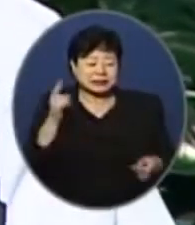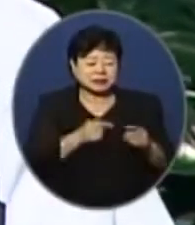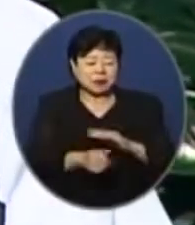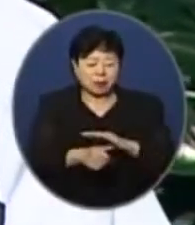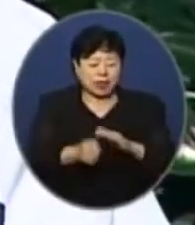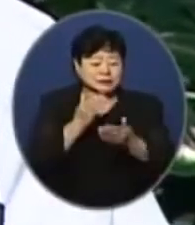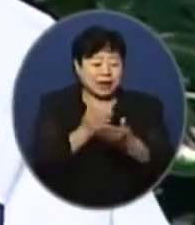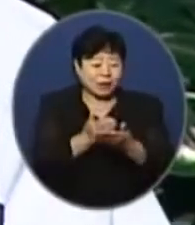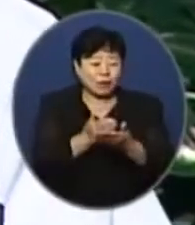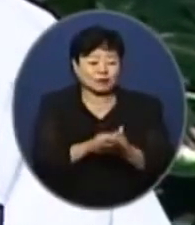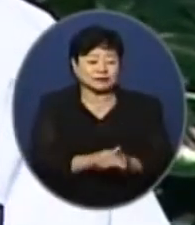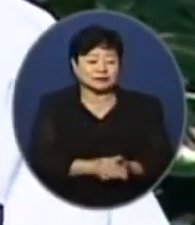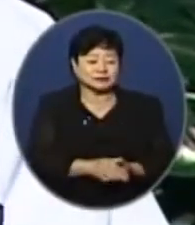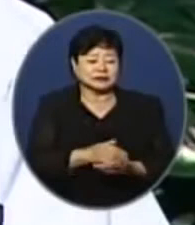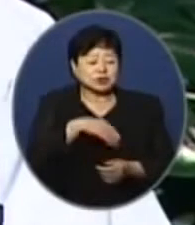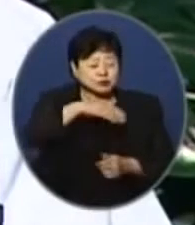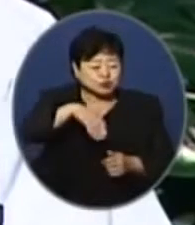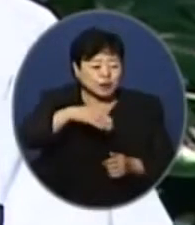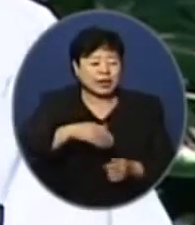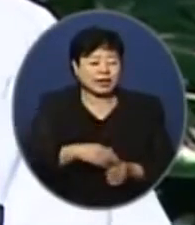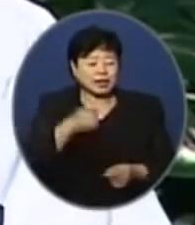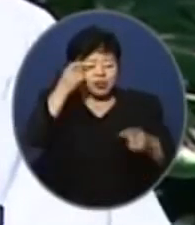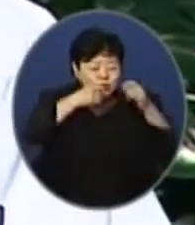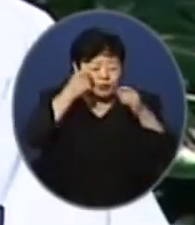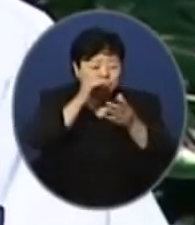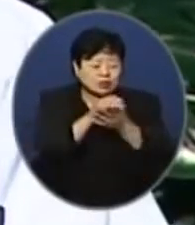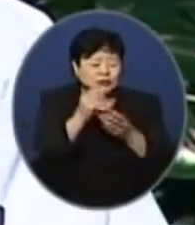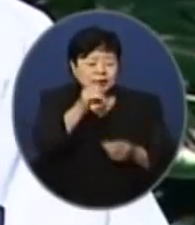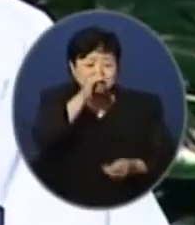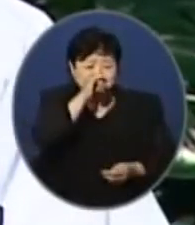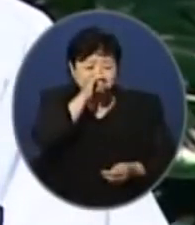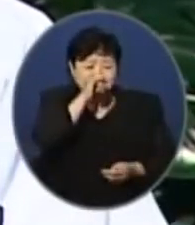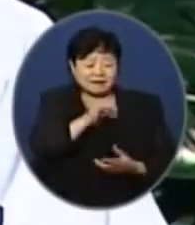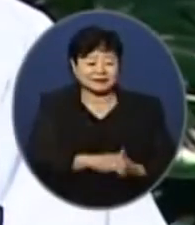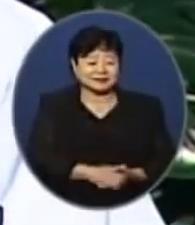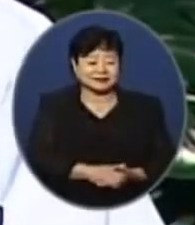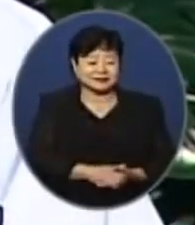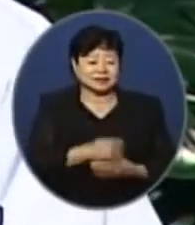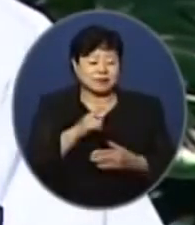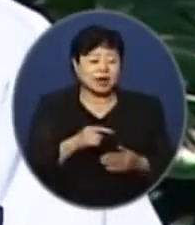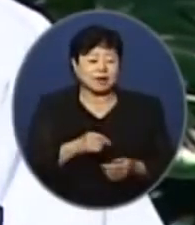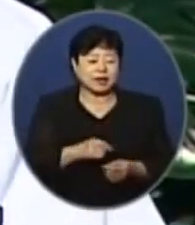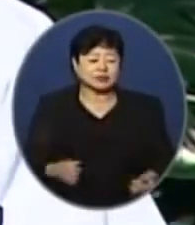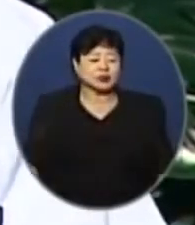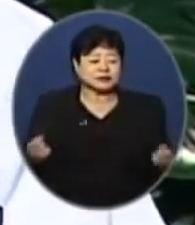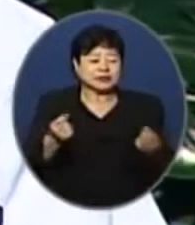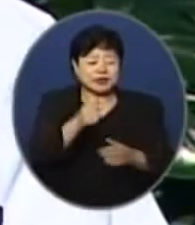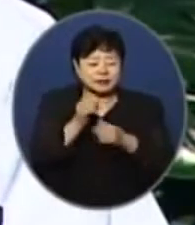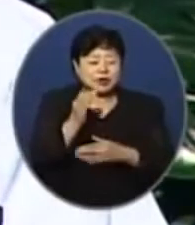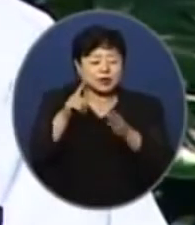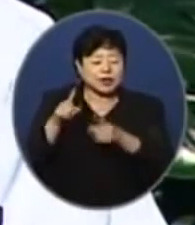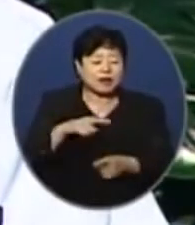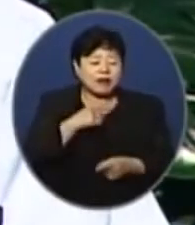물러가지 마십시오. 여러분 주위에 눈물로 여러분을 위해서 기도하는 사람이 있고 여러분과 함께 손은 손잡고 하나님의